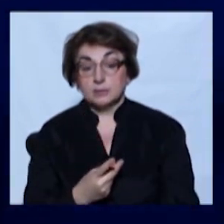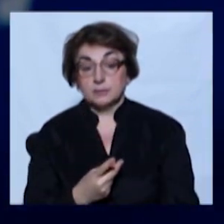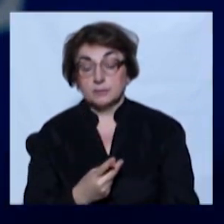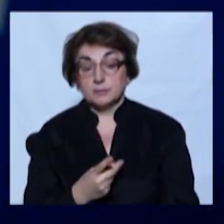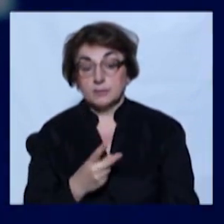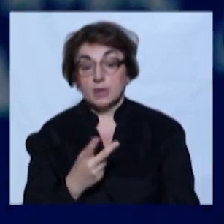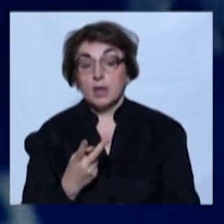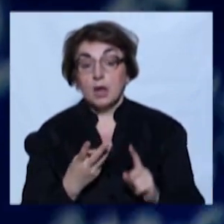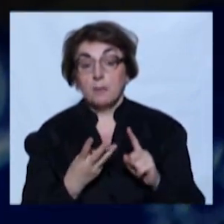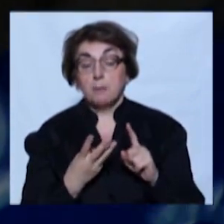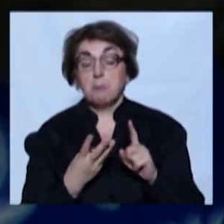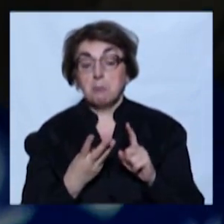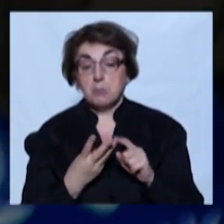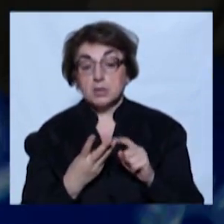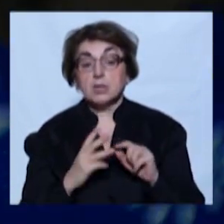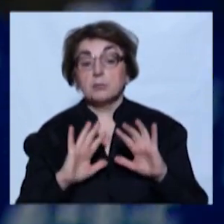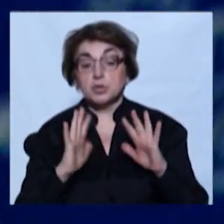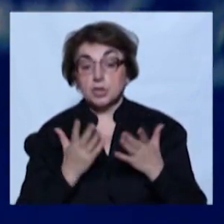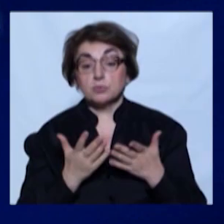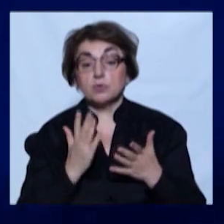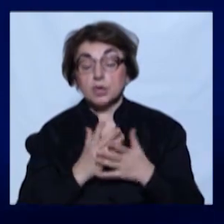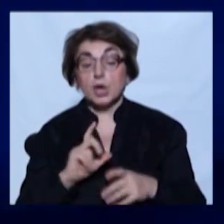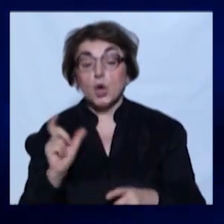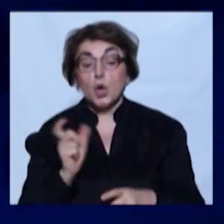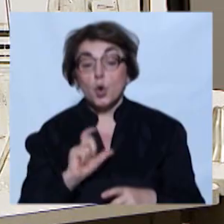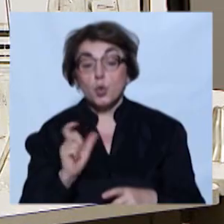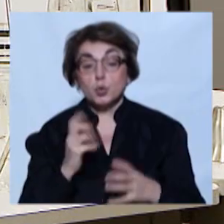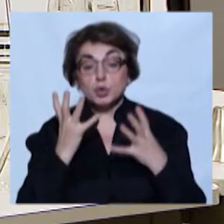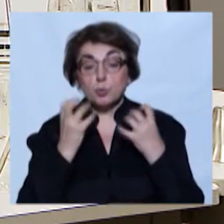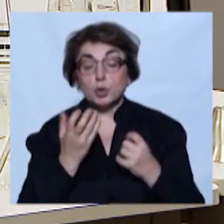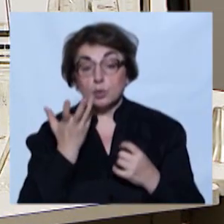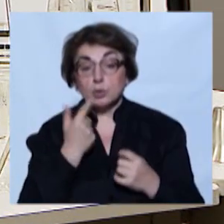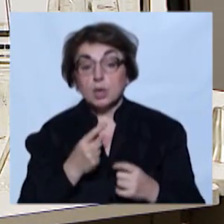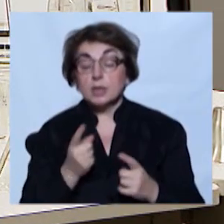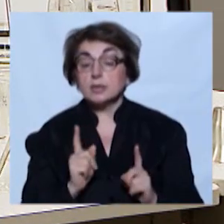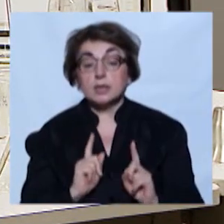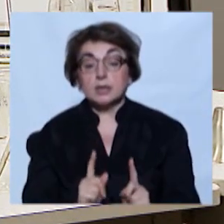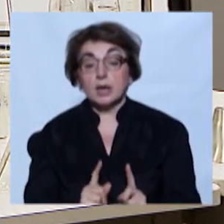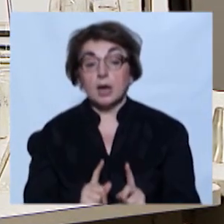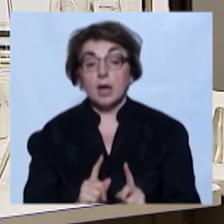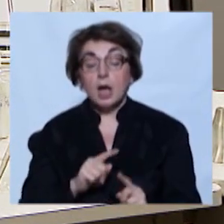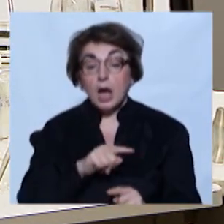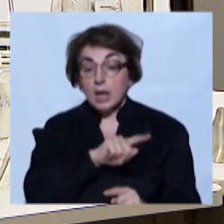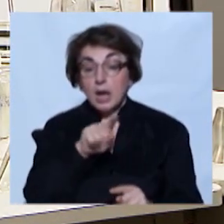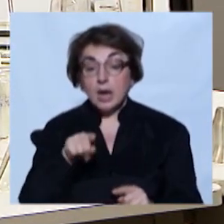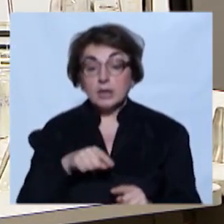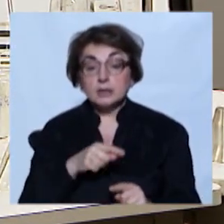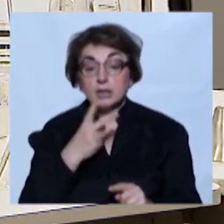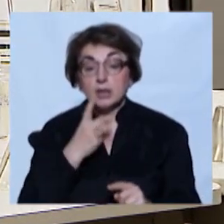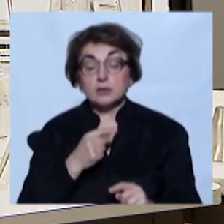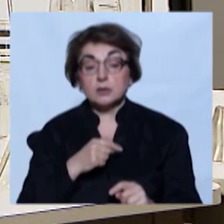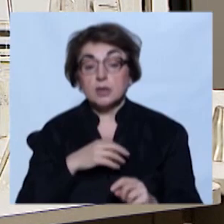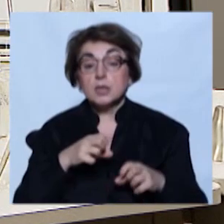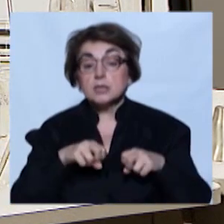და მესამე შემთხვევაშიც არის ლურჯი შეფერილობის. ესე იგი, გარდა ამისა, რომ ლაკმუსის